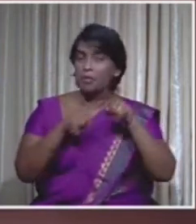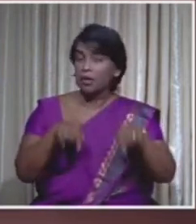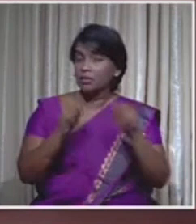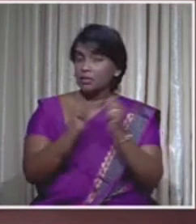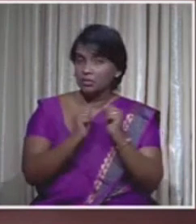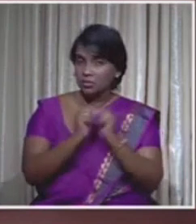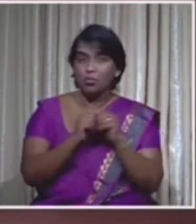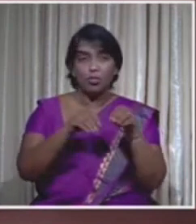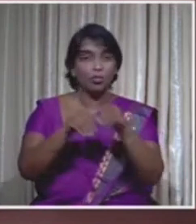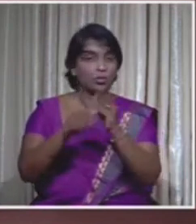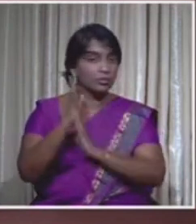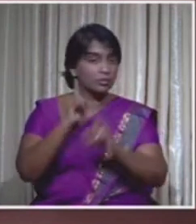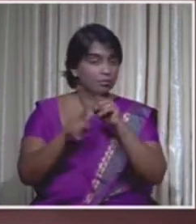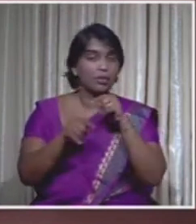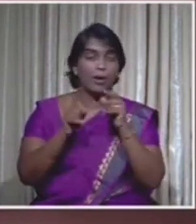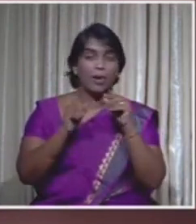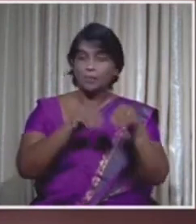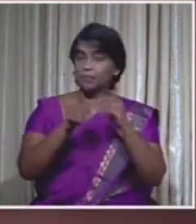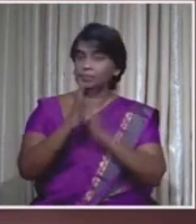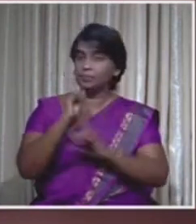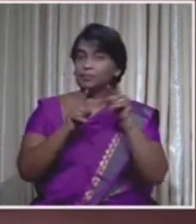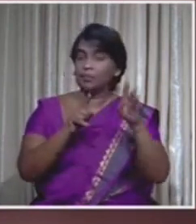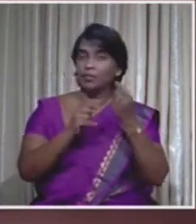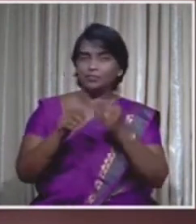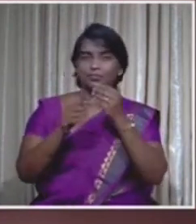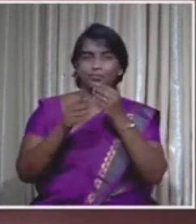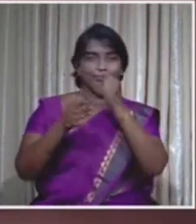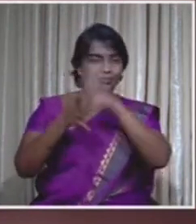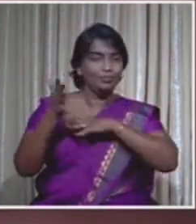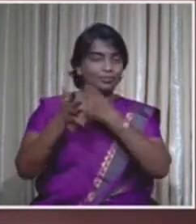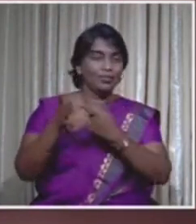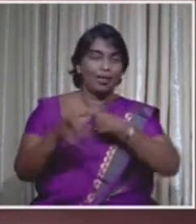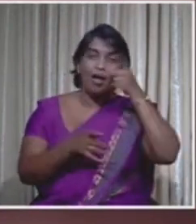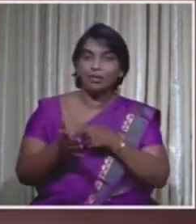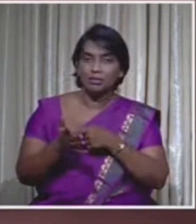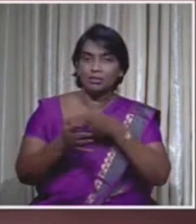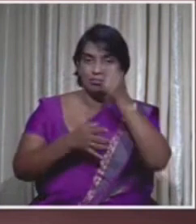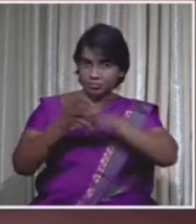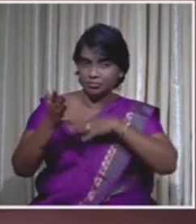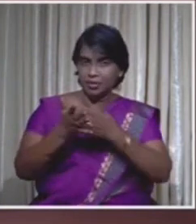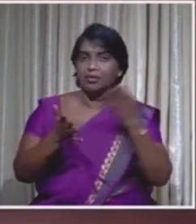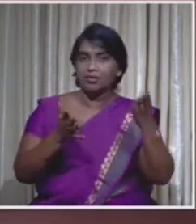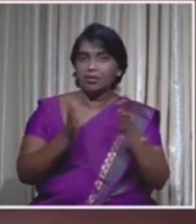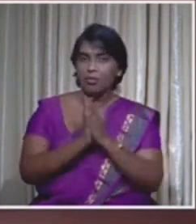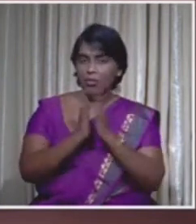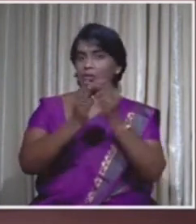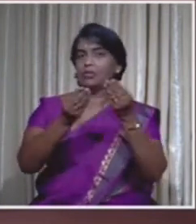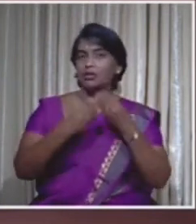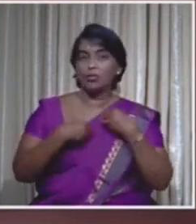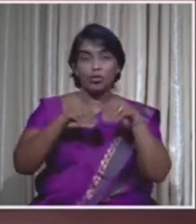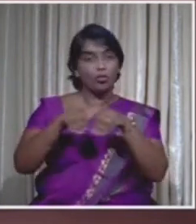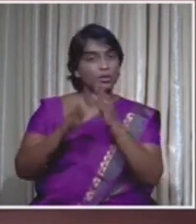තමයි කුසිකර්මාන්තයට කුසිකර්ම දෙප අමාත්‍යංශයට අදාළ වැය ශීර්ෂය සම්මත කරන ඒ වැය ශීර්ෂයදී තමුන් අවශ්‍යල ගාව මේ පොත අපිට දෙනවා